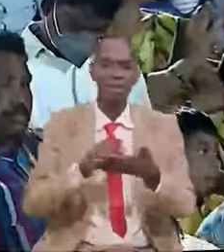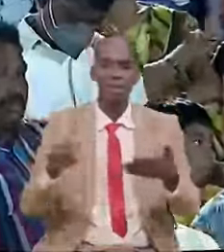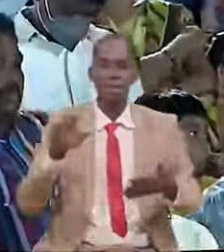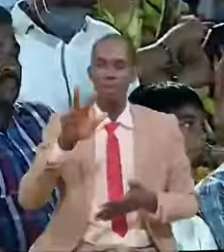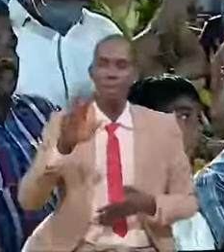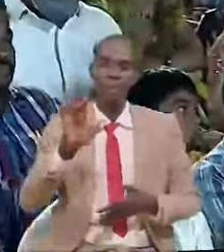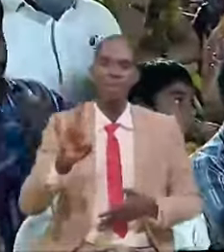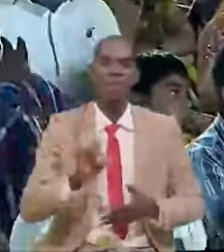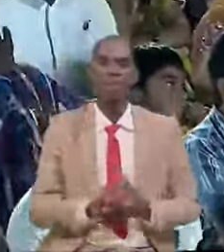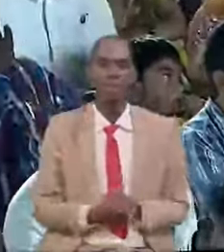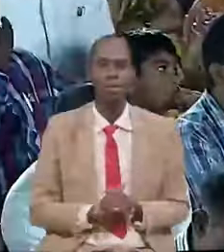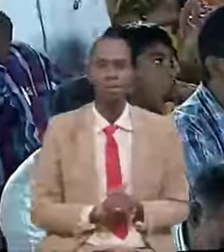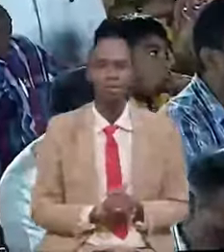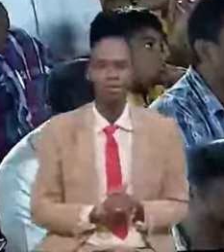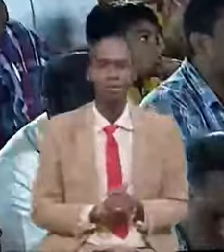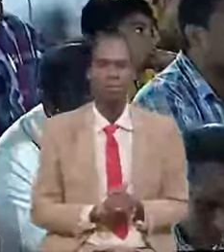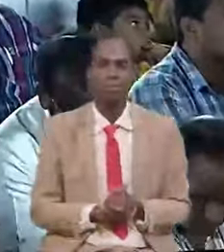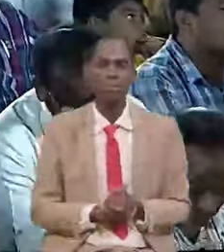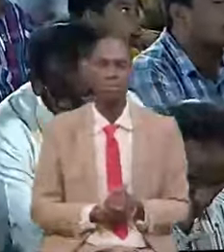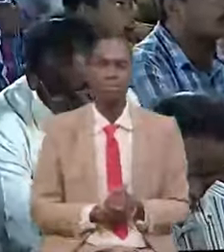Actes 10, 38.